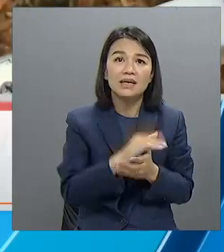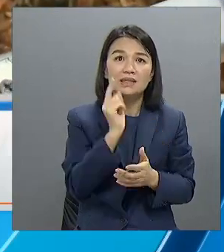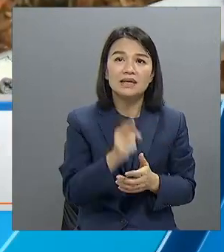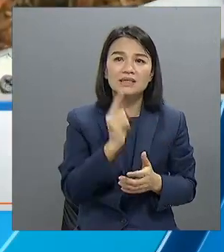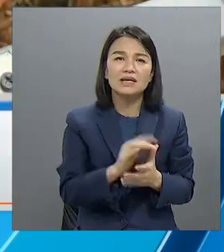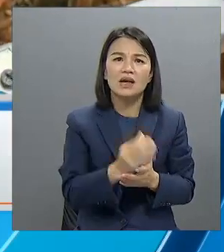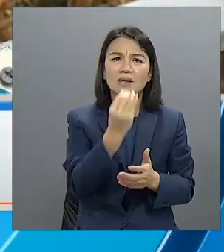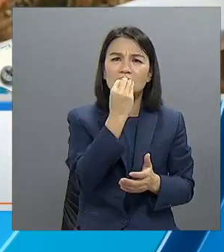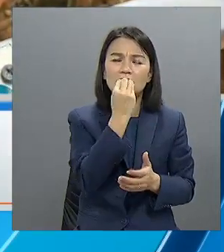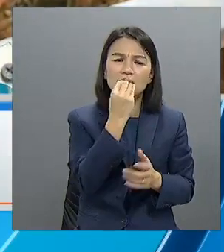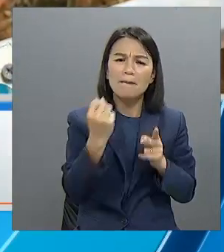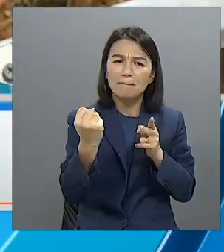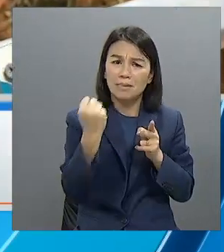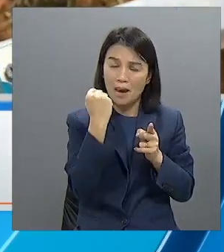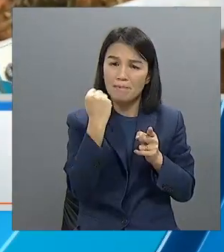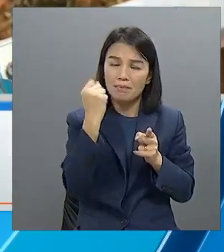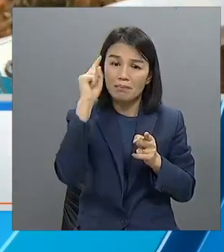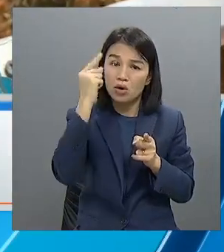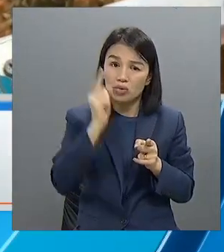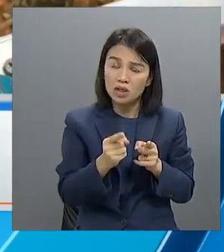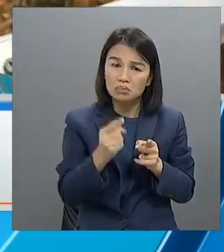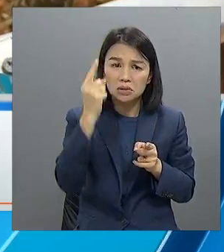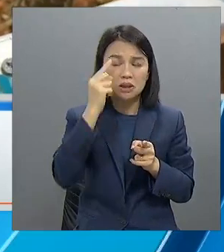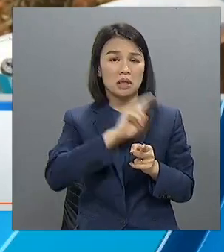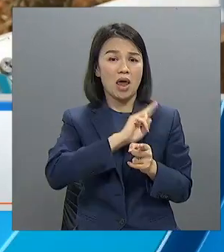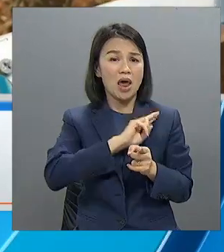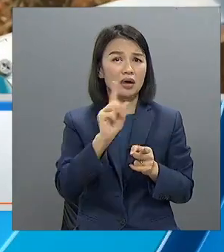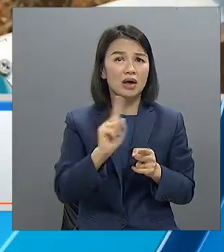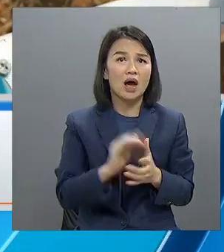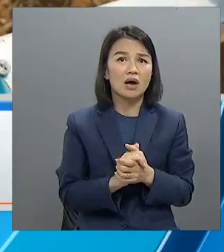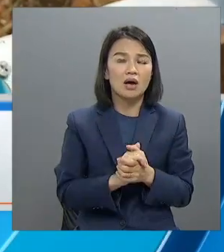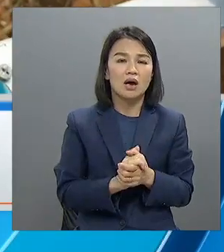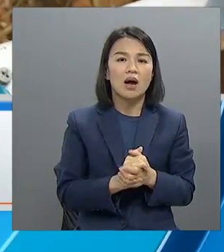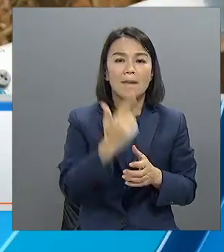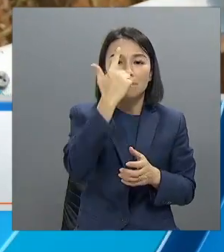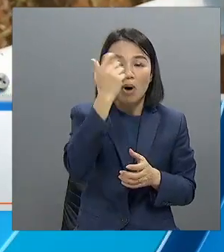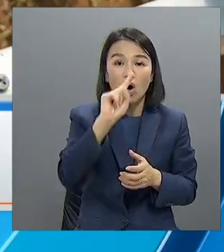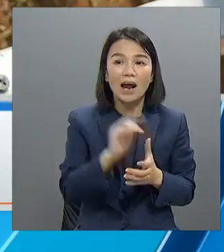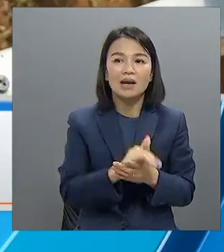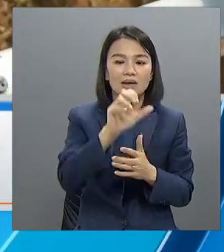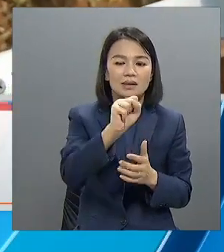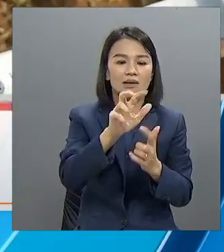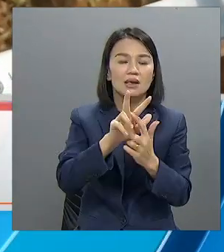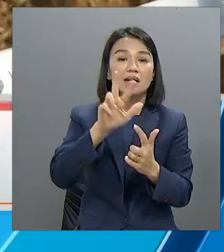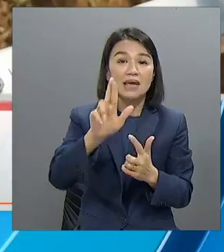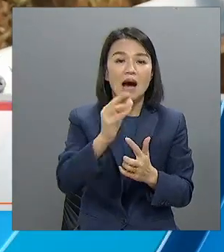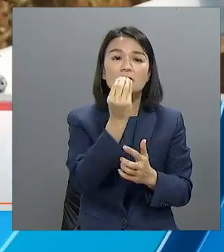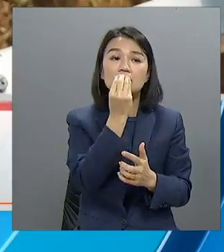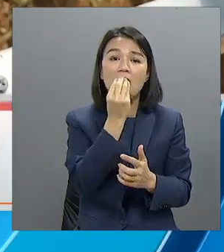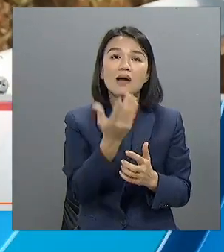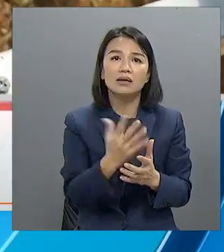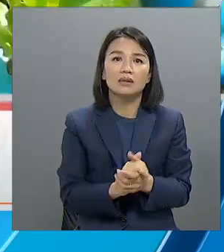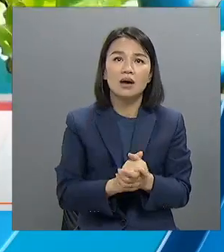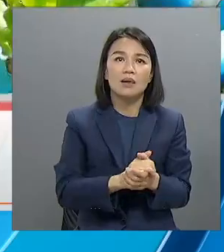าผักทั่วไปนี่ผมไม่รู้เหมือนกันว่าคนอื่น อาจจะด้วยสารอาหารนะคะเพราะว่าอันนี้เคยสอบถามมาเพราะเขาบอกว่าผักไฮโดรโปนิกส์ด้วยความ